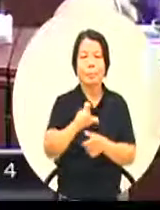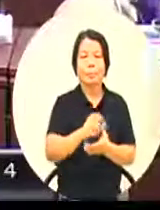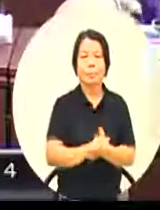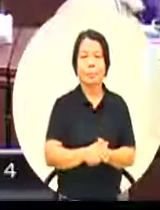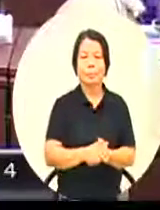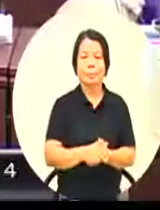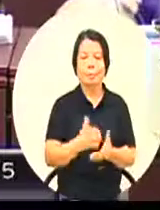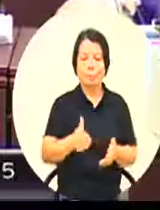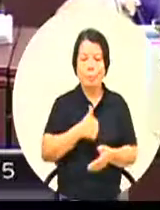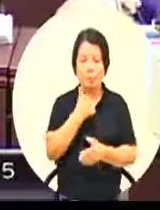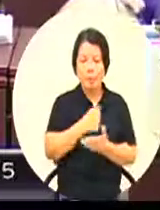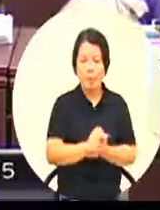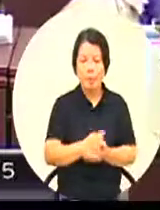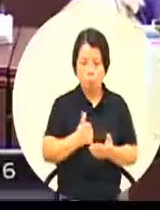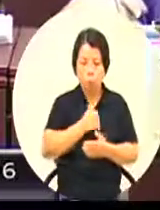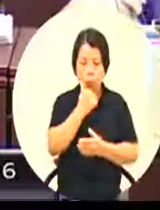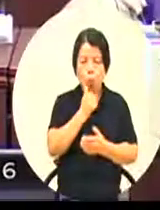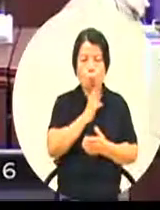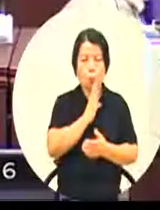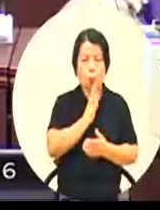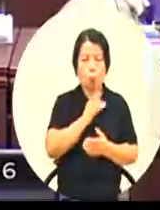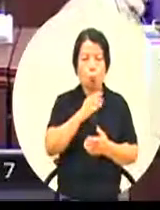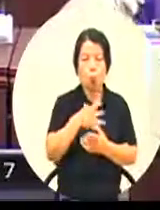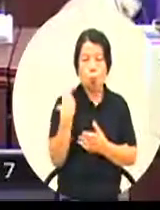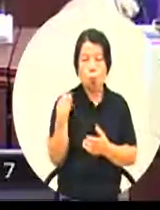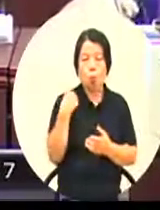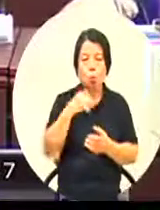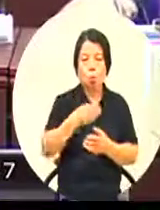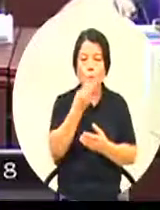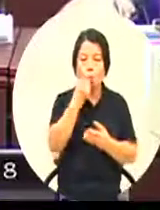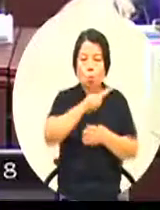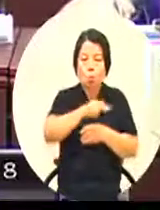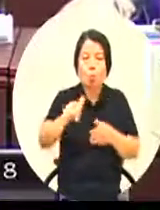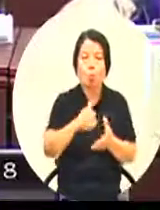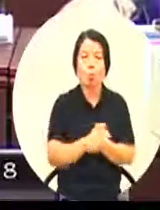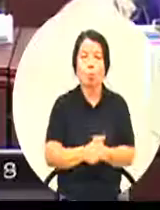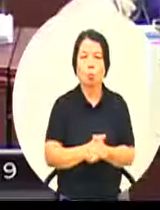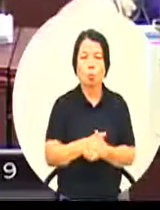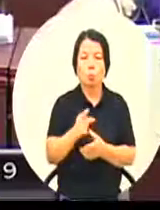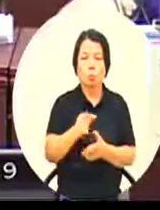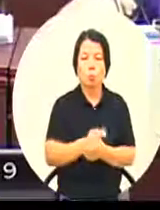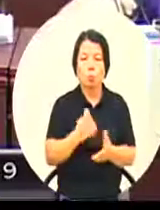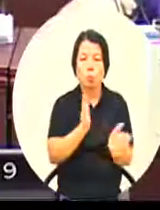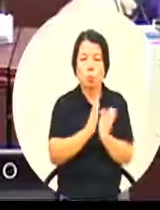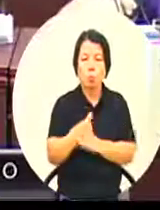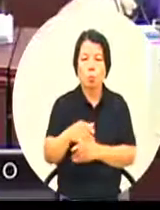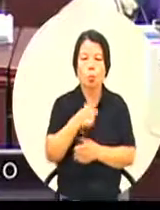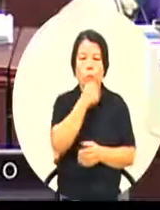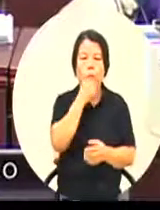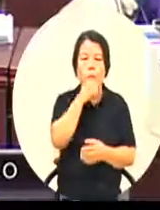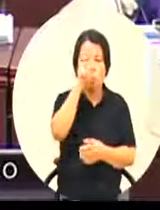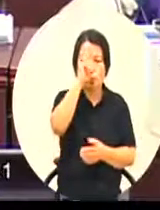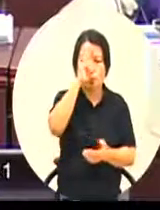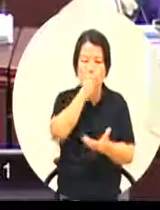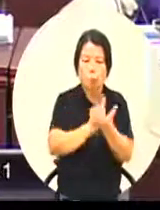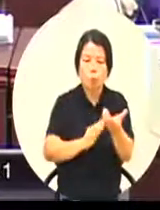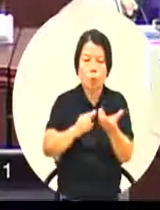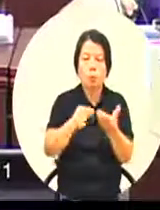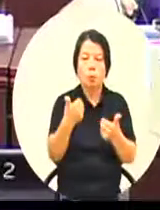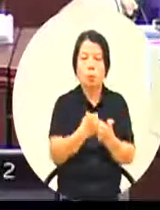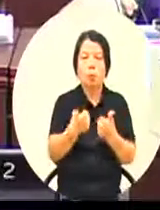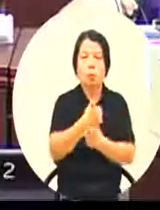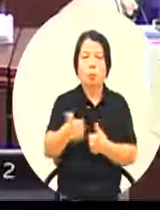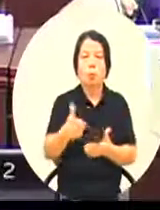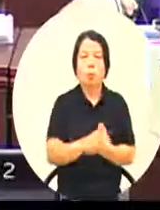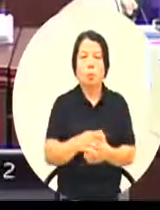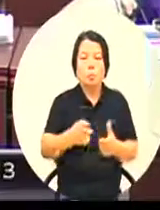讲真实物这件事情哦。那其实我们在处理这个营养午餐的时候，各位议员如果回忆一下，这几年先